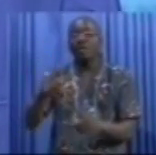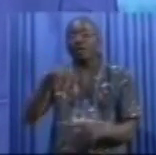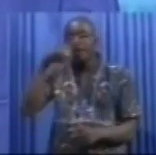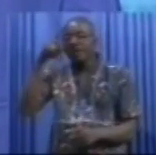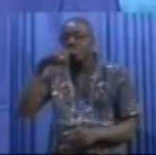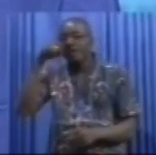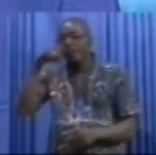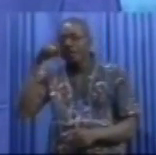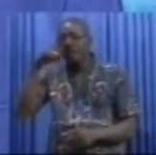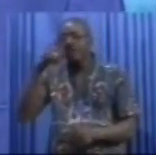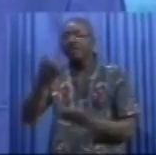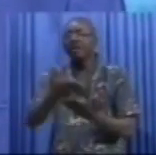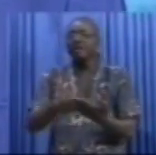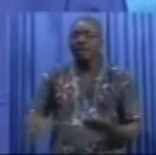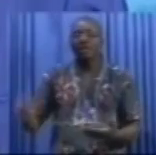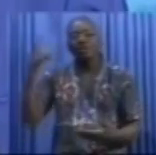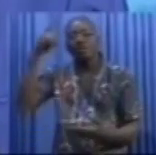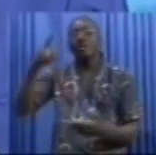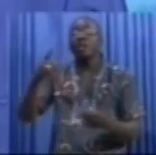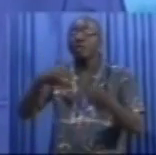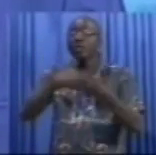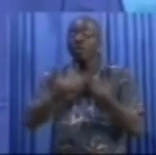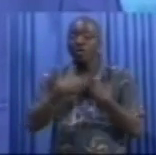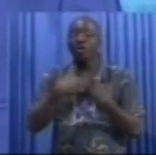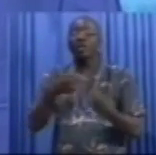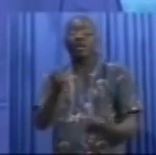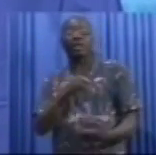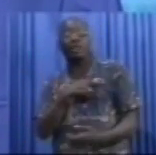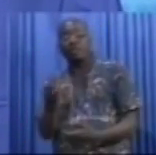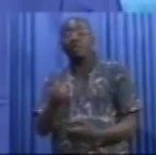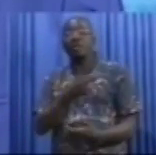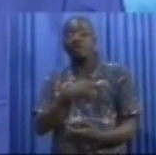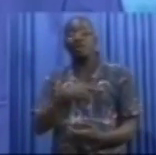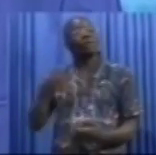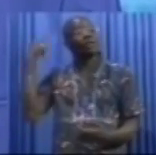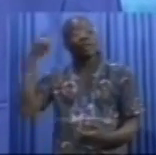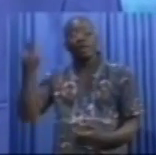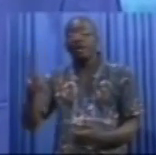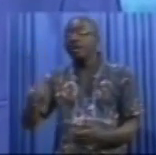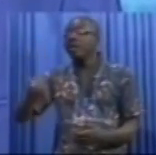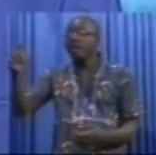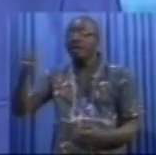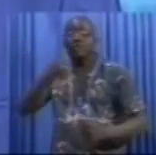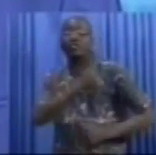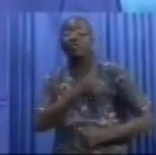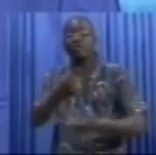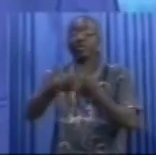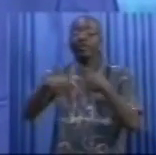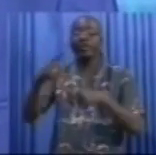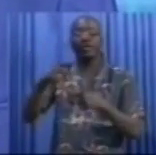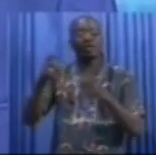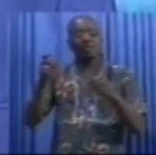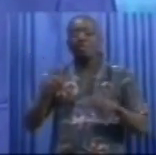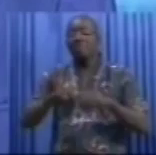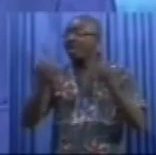il y a certains qui ont déjà des problèmes respiratoires. Les sapeurs-pompiers ont pu intervenir pour y voir, mais nous n'avons enregistré aucun cas de